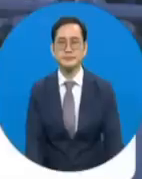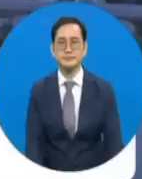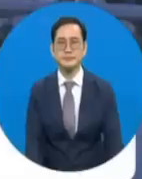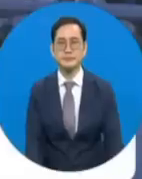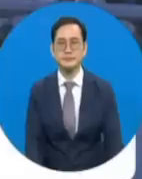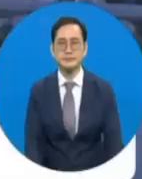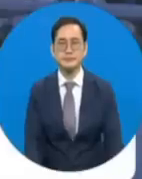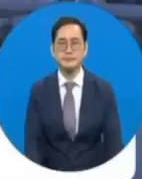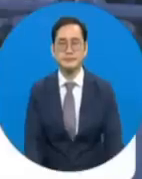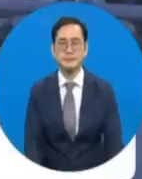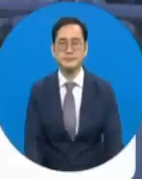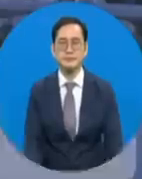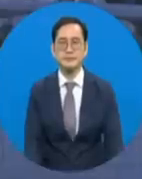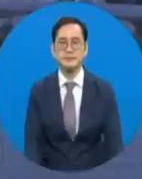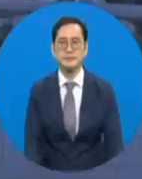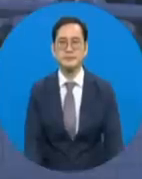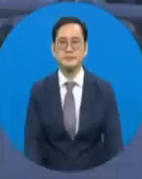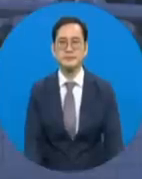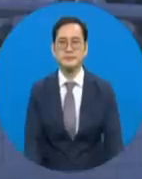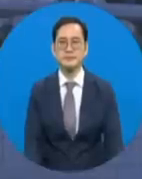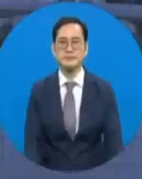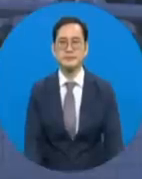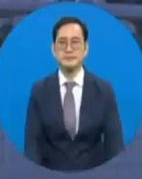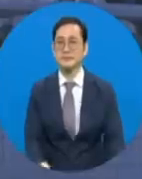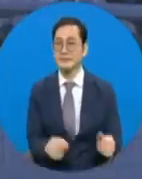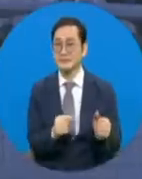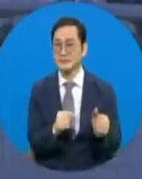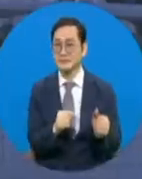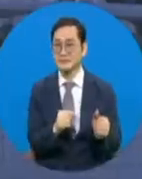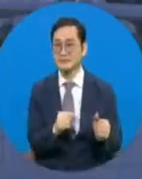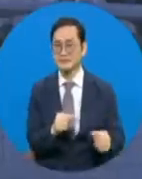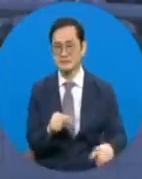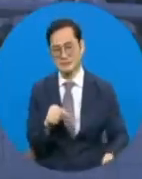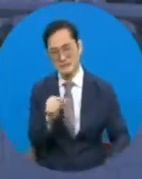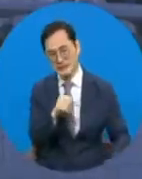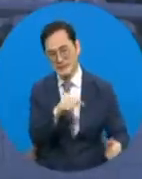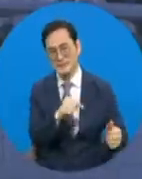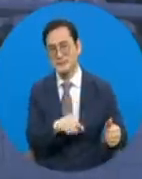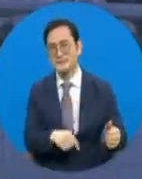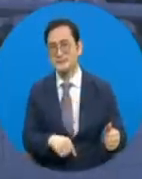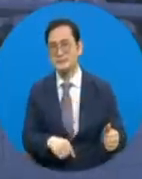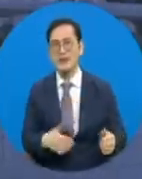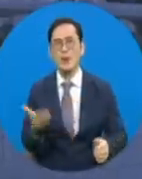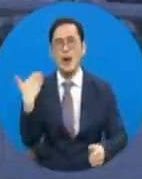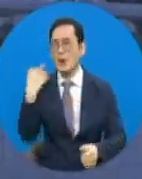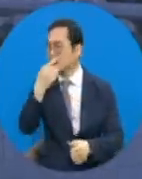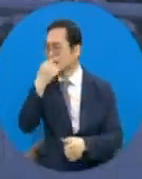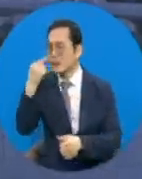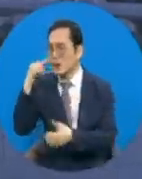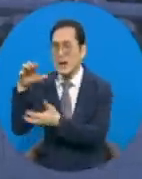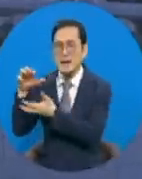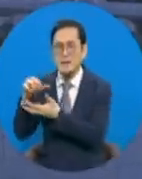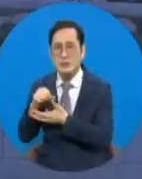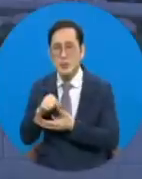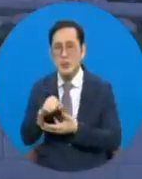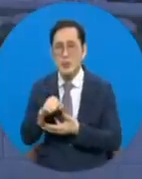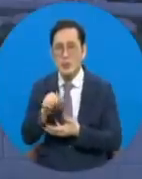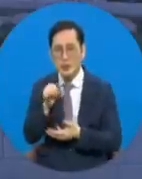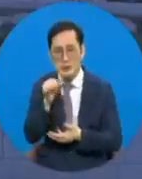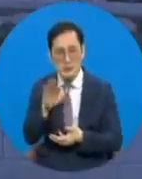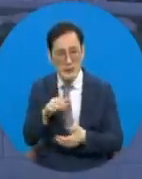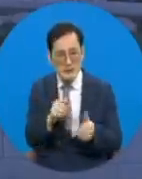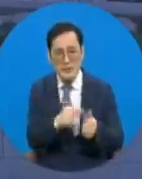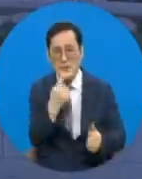내용이 있더라고요. 과거와 다른 건 과거에 광고에는 증거와 설명을 바탕에 투기라도 했지만 음모론이 지금은